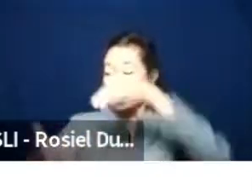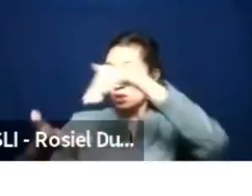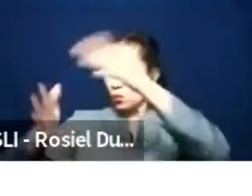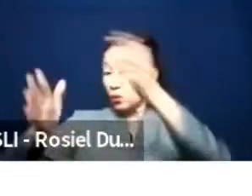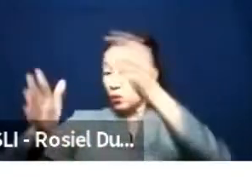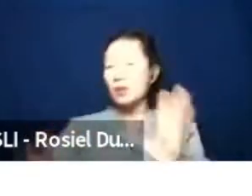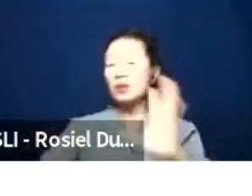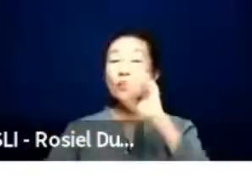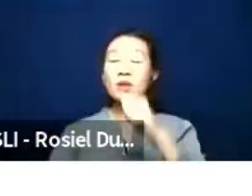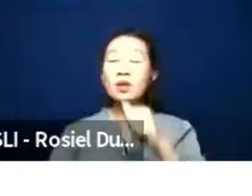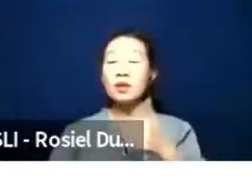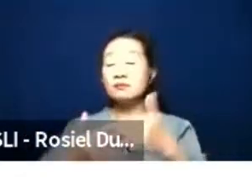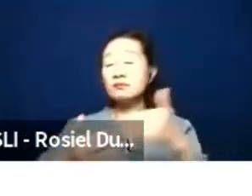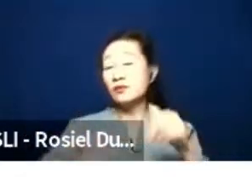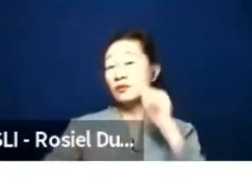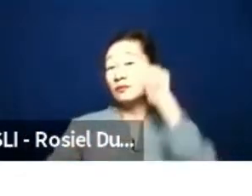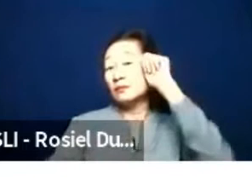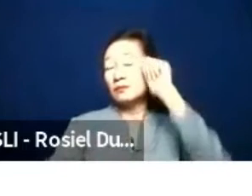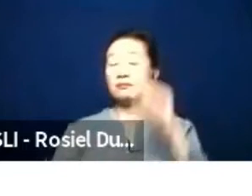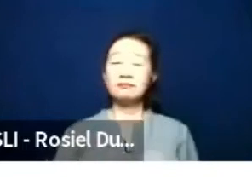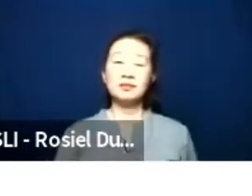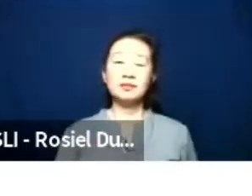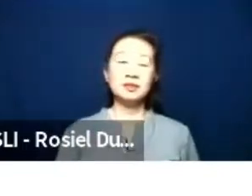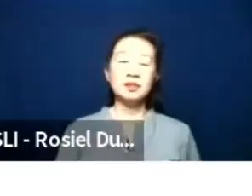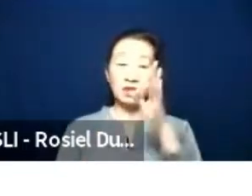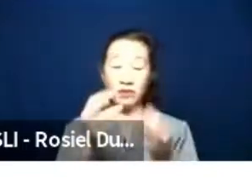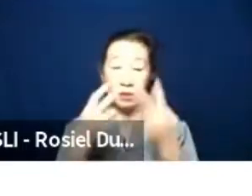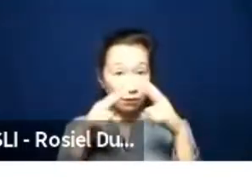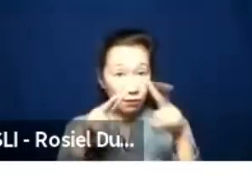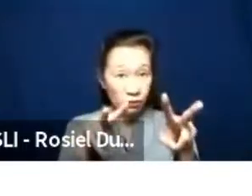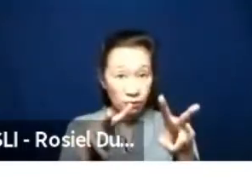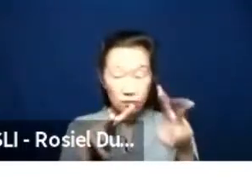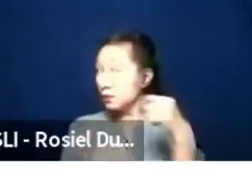na adolescents na. So, kung titingnan natin,